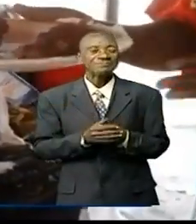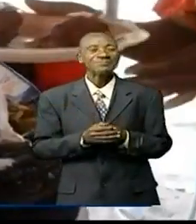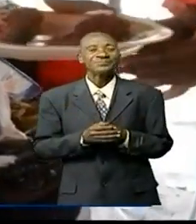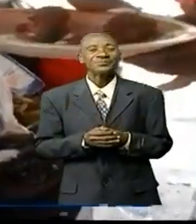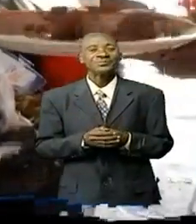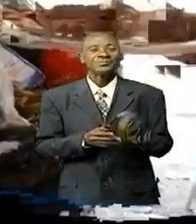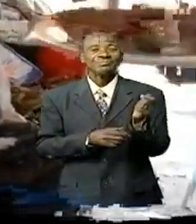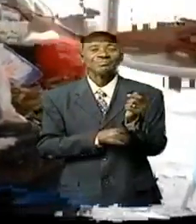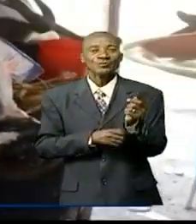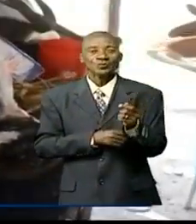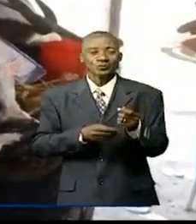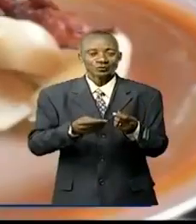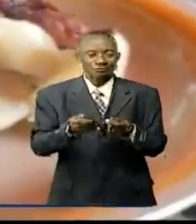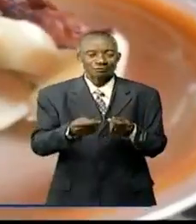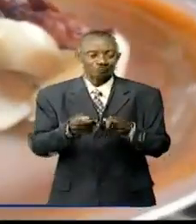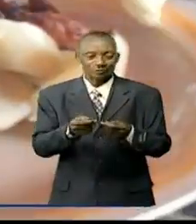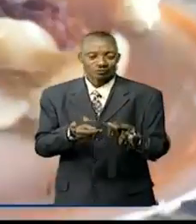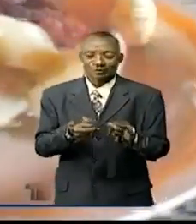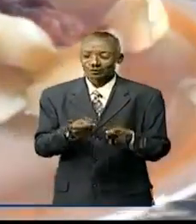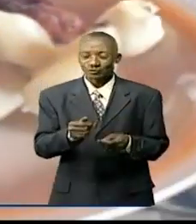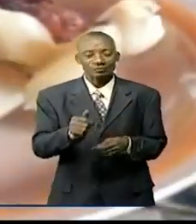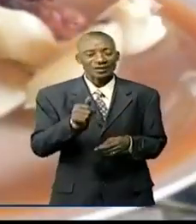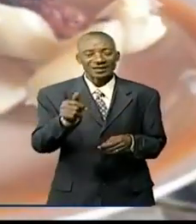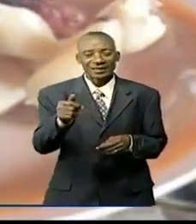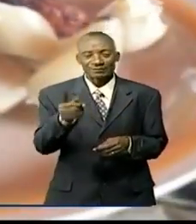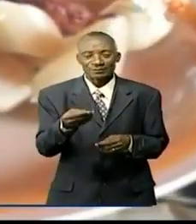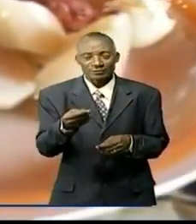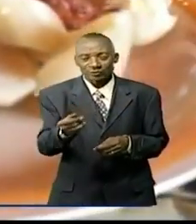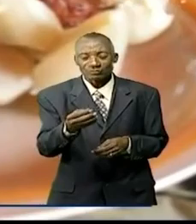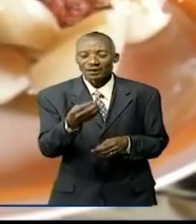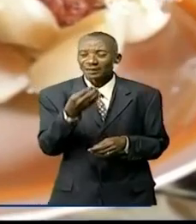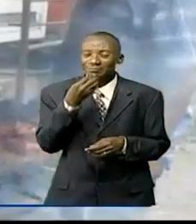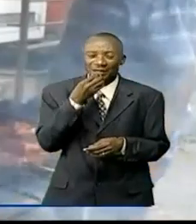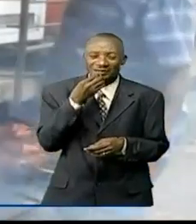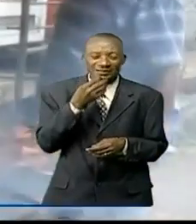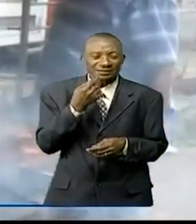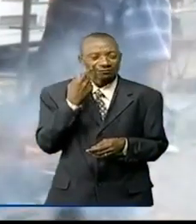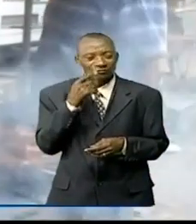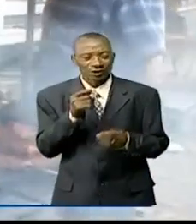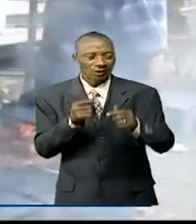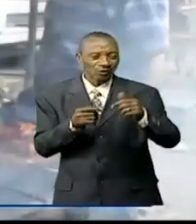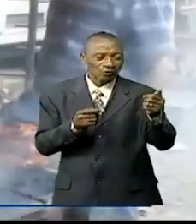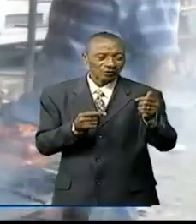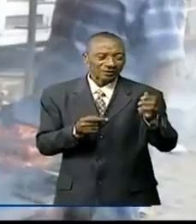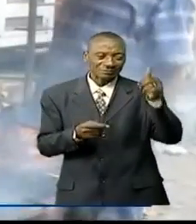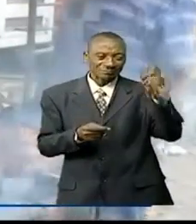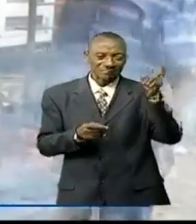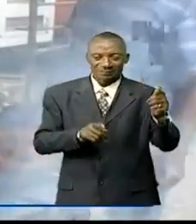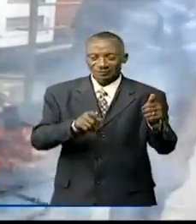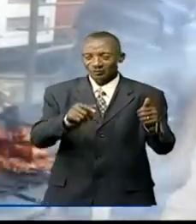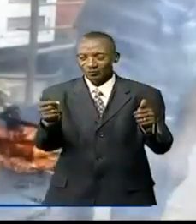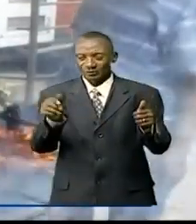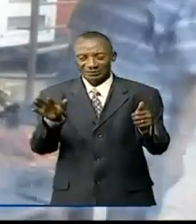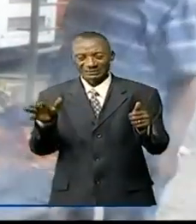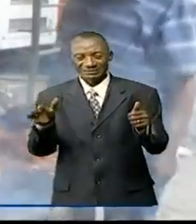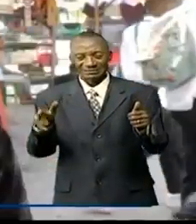grillades apprécient à leur manière la qualité du menu présenté. Parmi eux, certains s'en moquent.